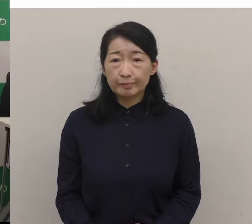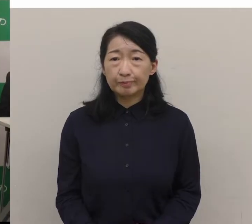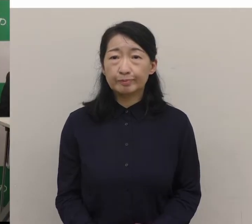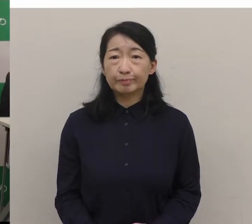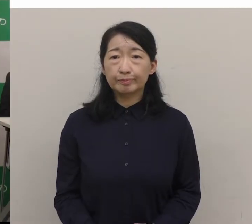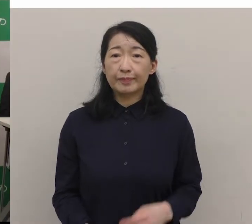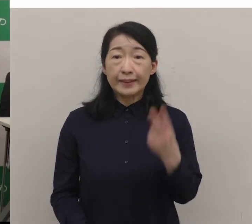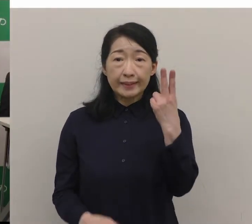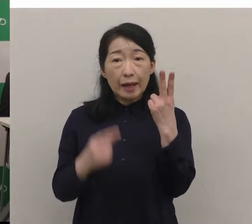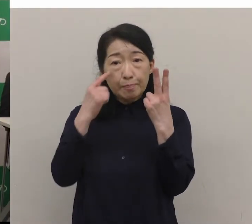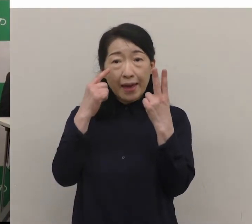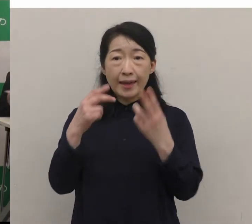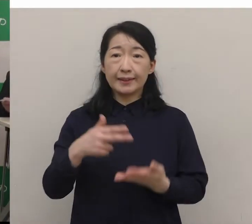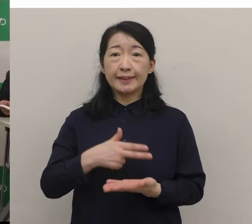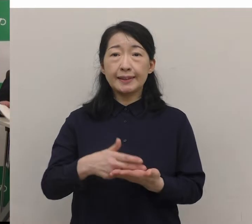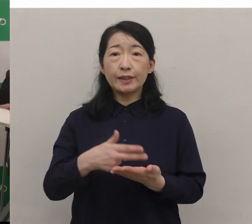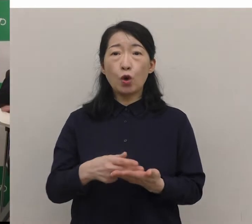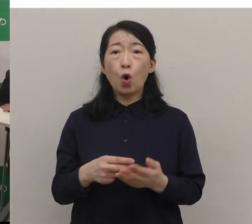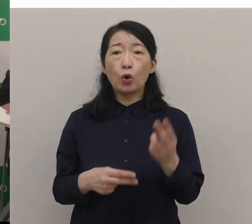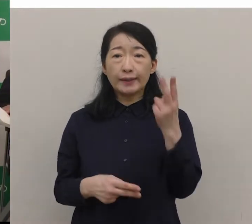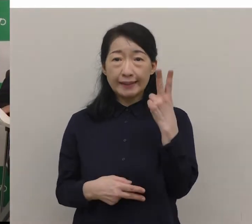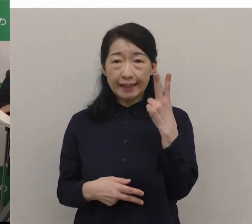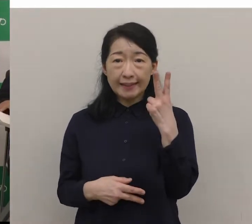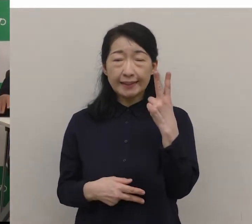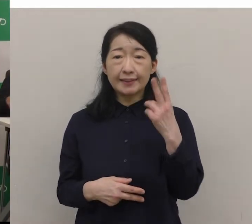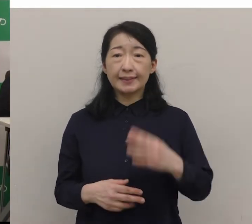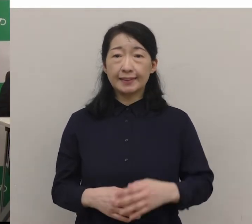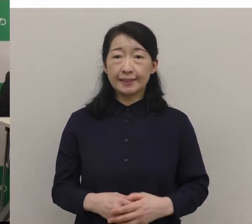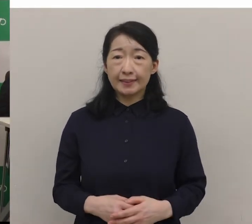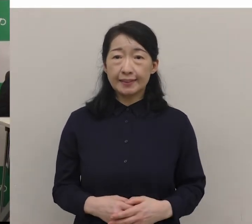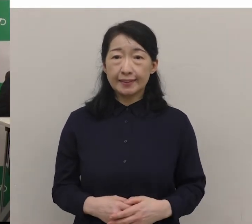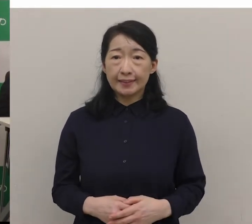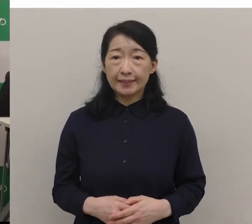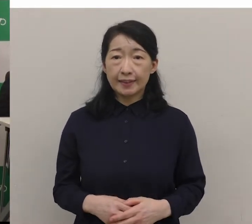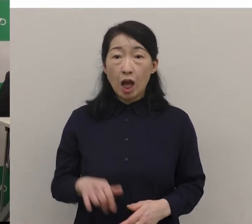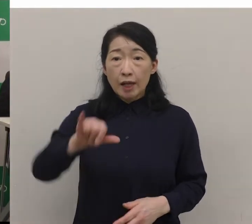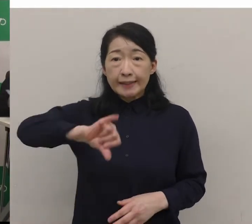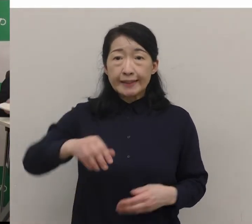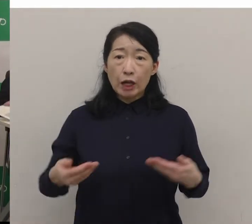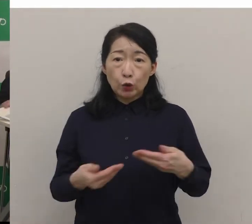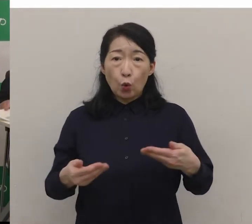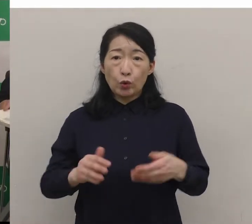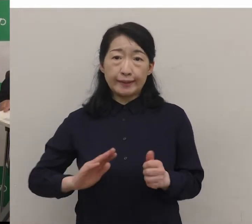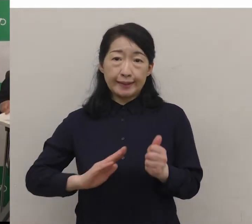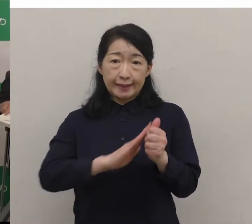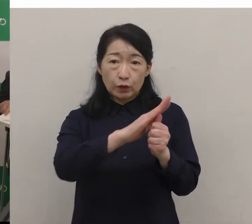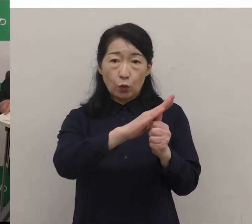それでは2件目の資料2でございます。茶業振興、